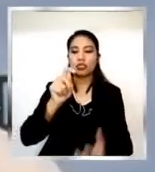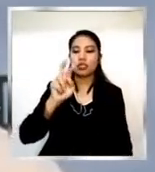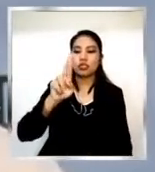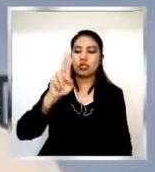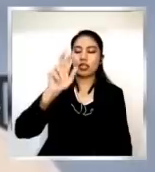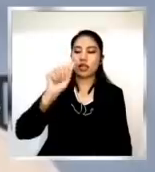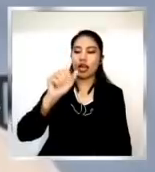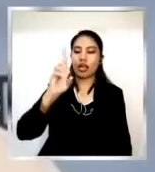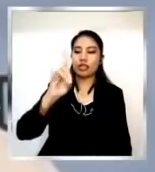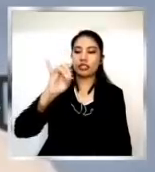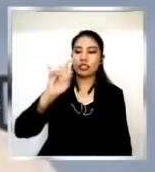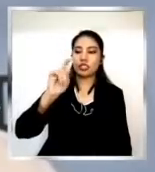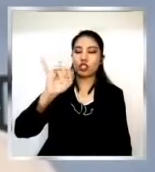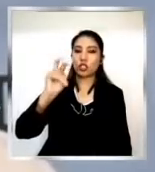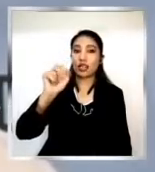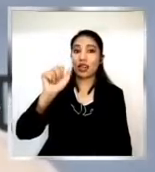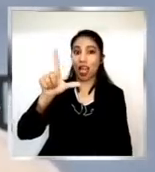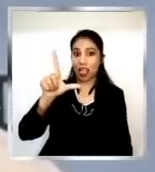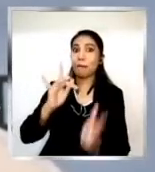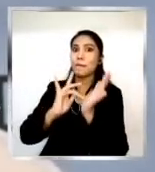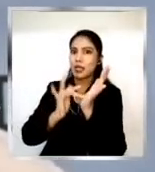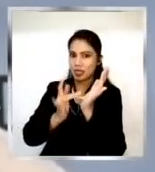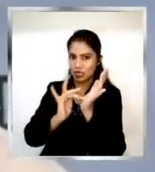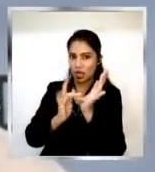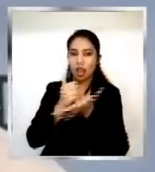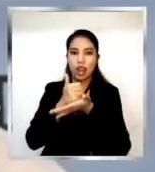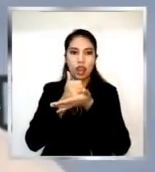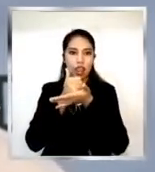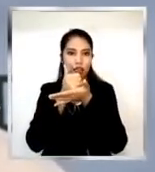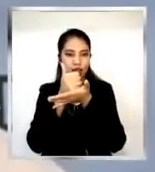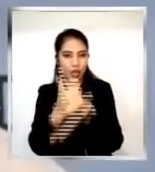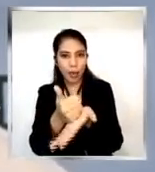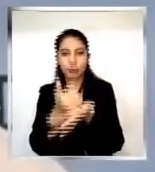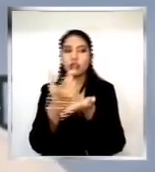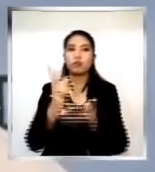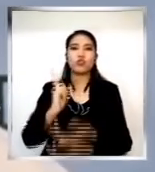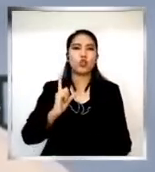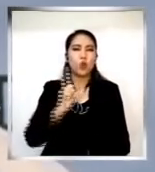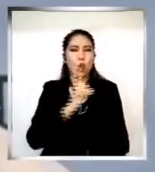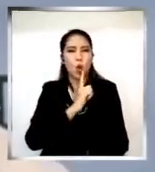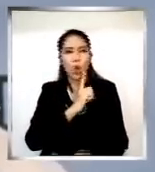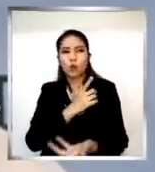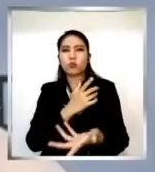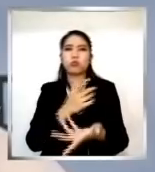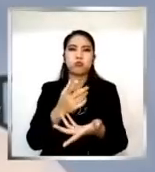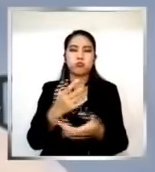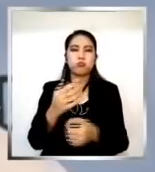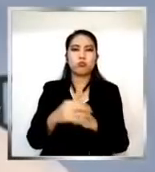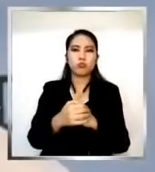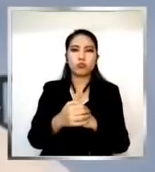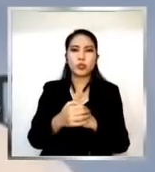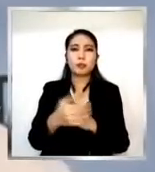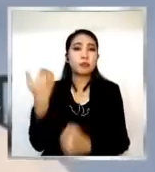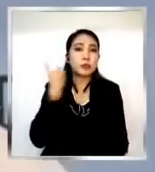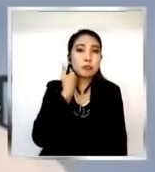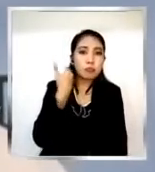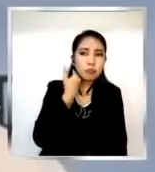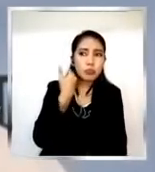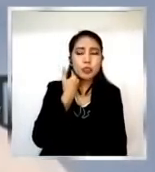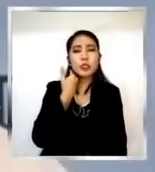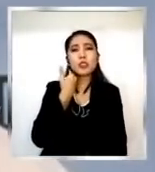product, helps remove heat toxin invasion of the lungs, including symptoms such as fever, aversion to